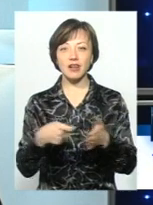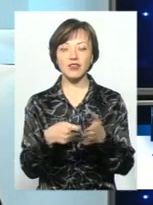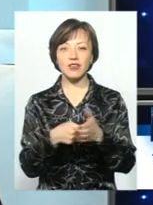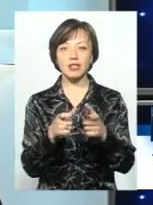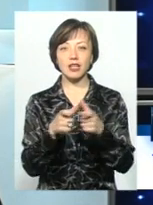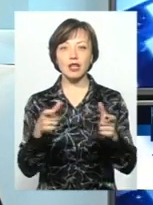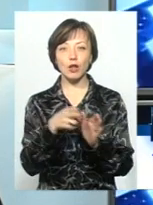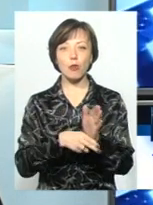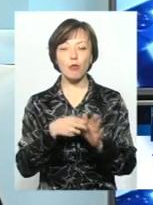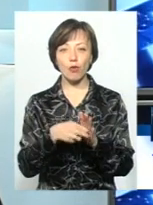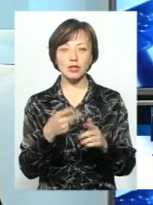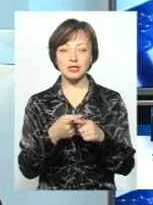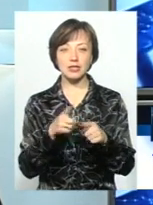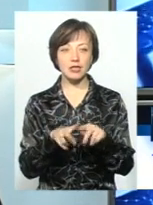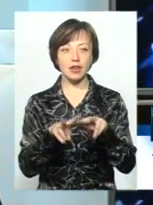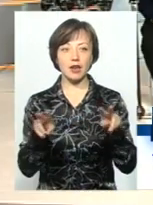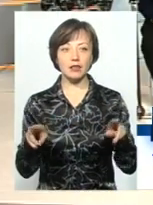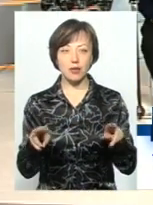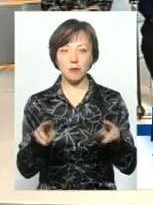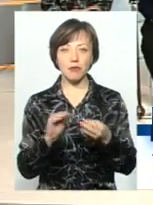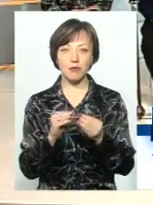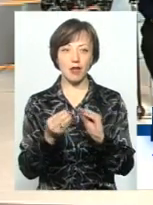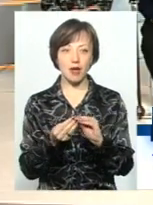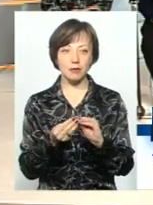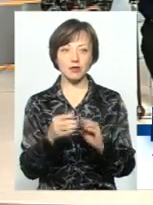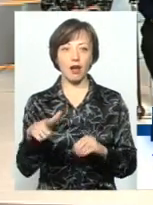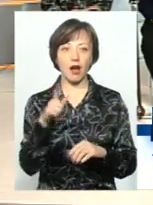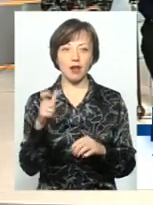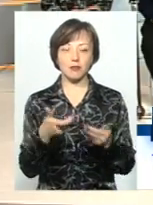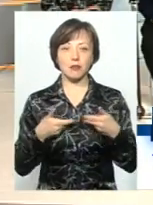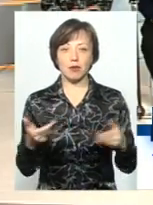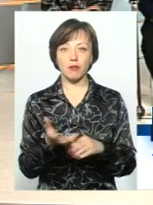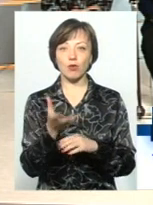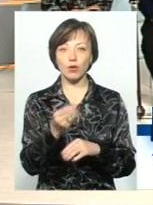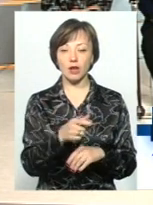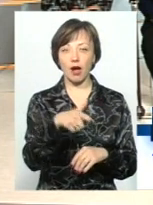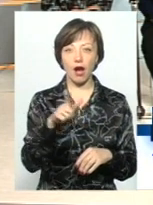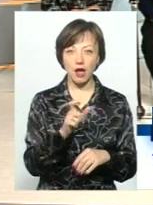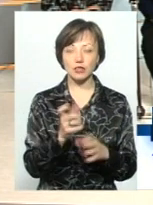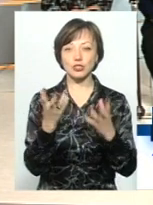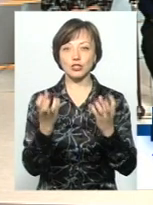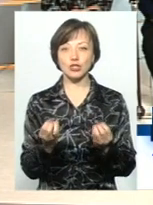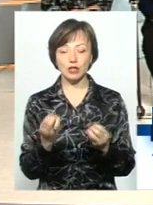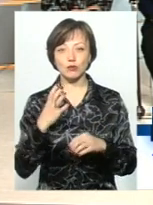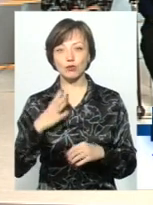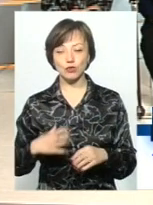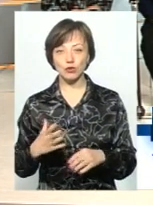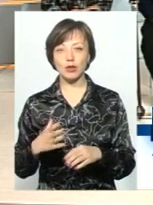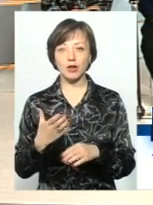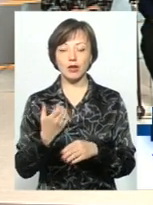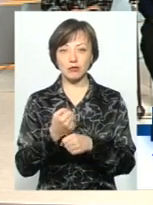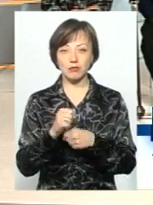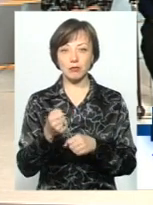Тому що це однозначно така ж сама проблема, що за газ. Ми платимо і за газ, і будемо ще змушувати платити